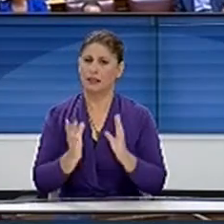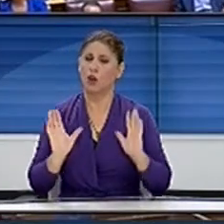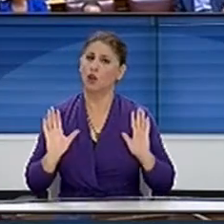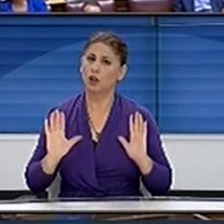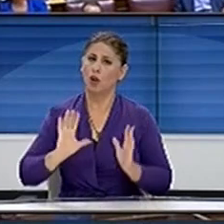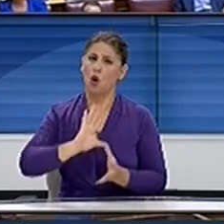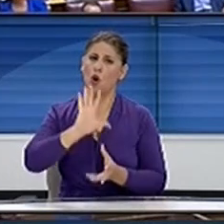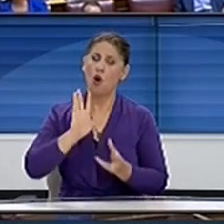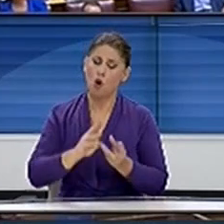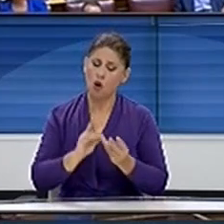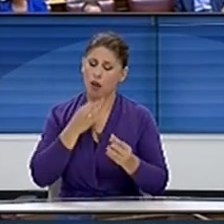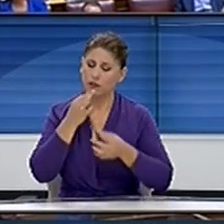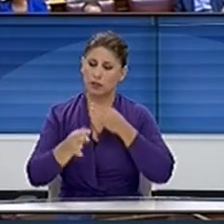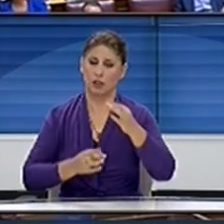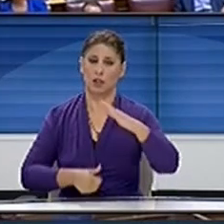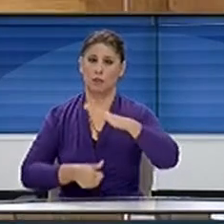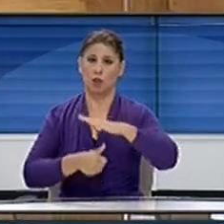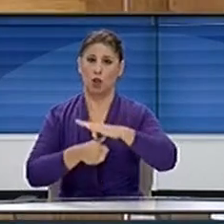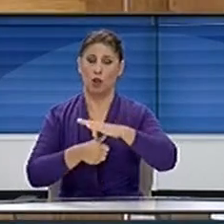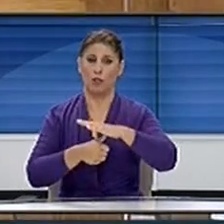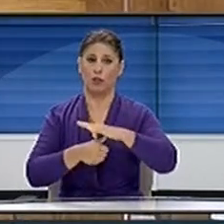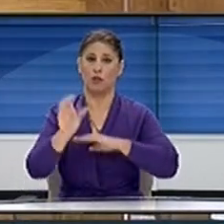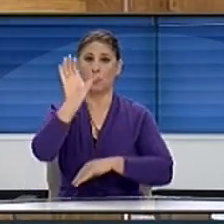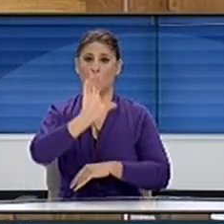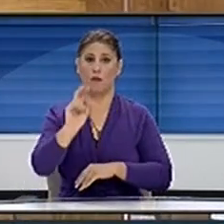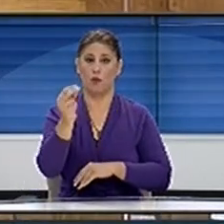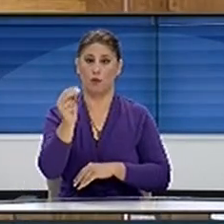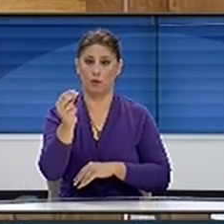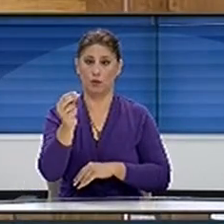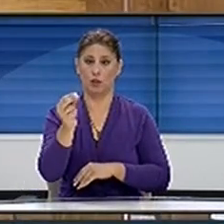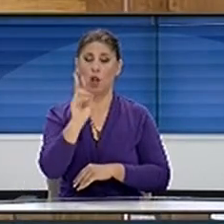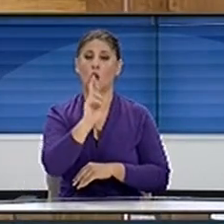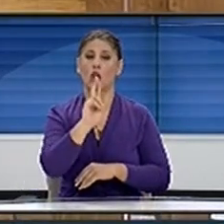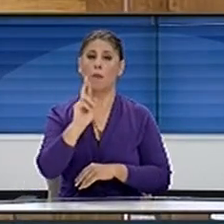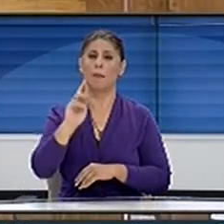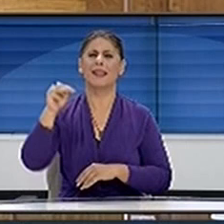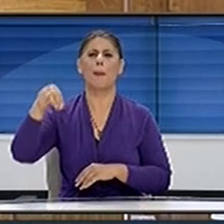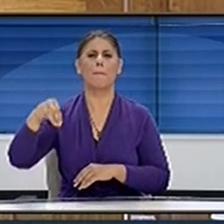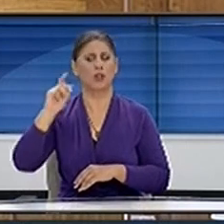ότι όλα αυτά τα περιγράφει και η πρόεδρος του Ευρωπαϊκού Κοινοβουλίου, κυρία Ρομπέρτα Μετσόλα,